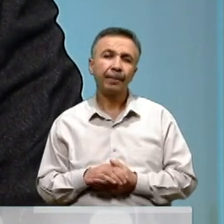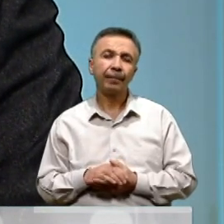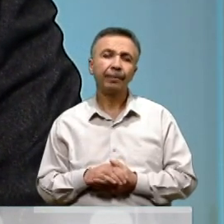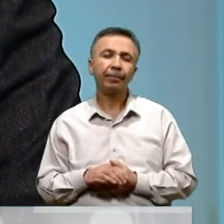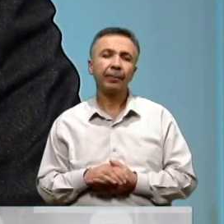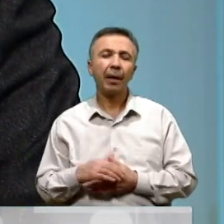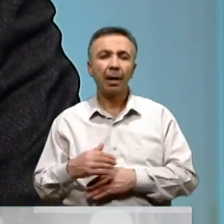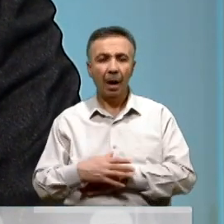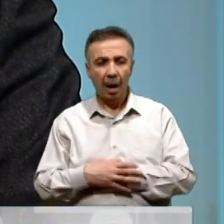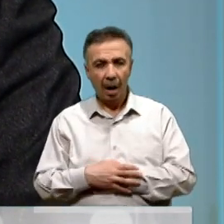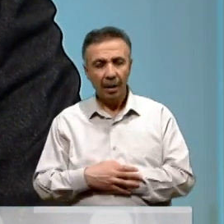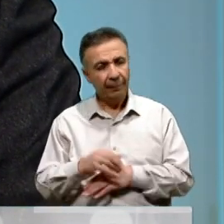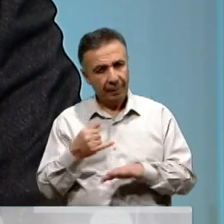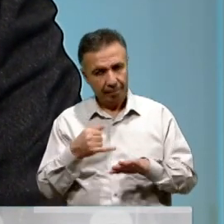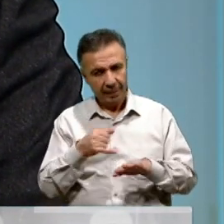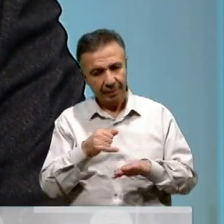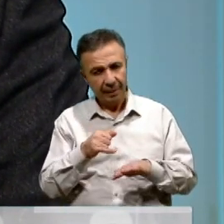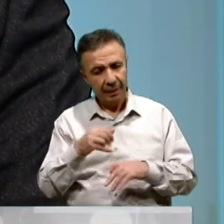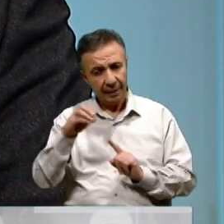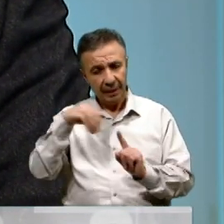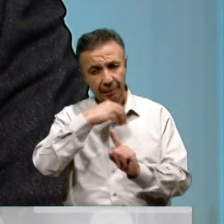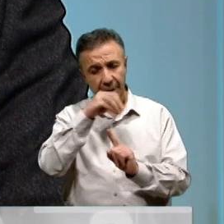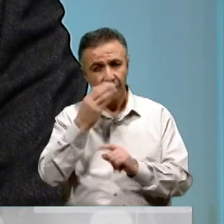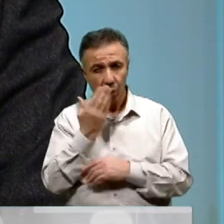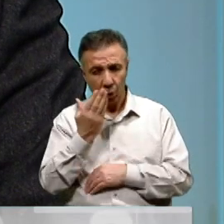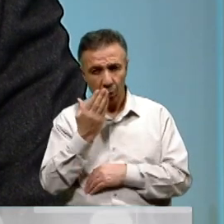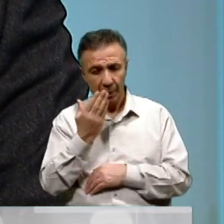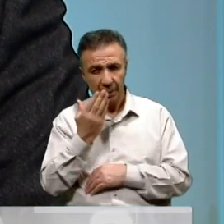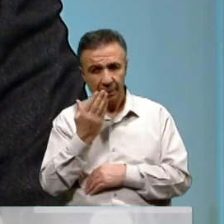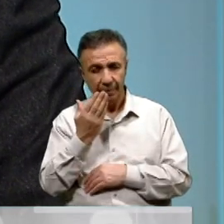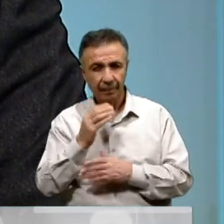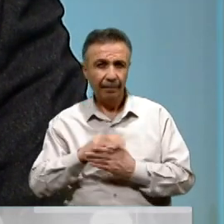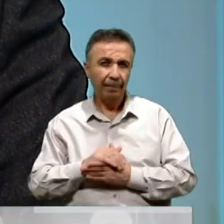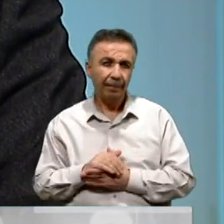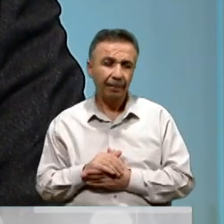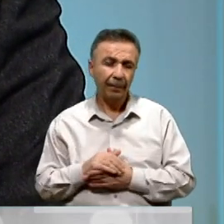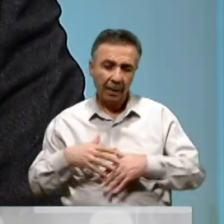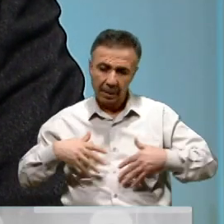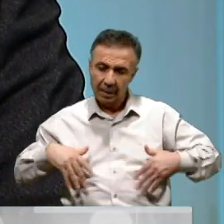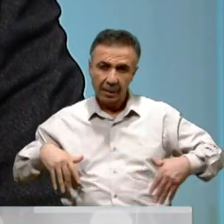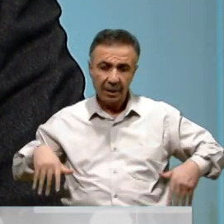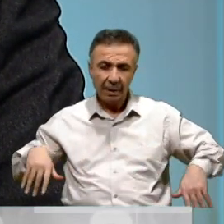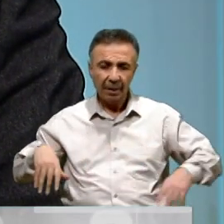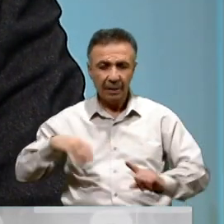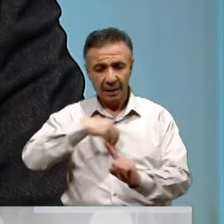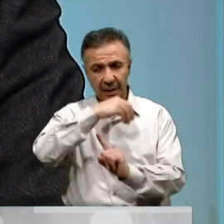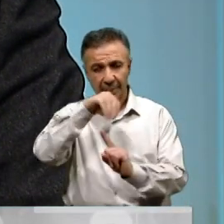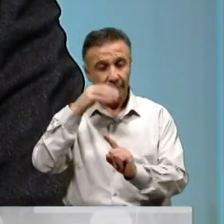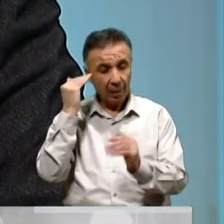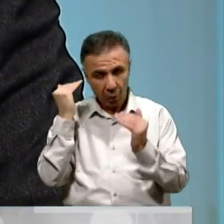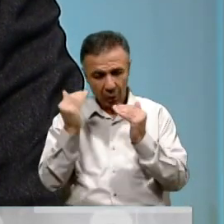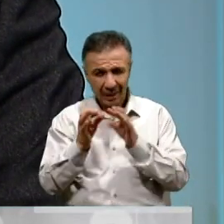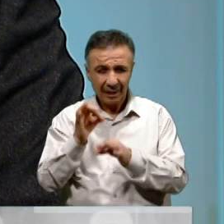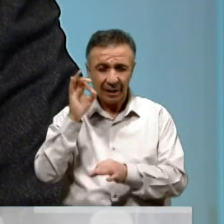Hanefi mezhebinde imamın okuması memumun yani cemaatin imama uyanın da